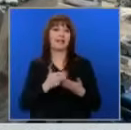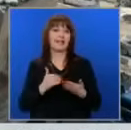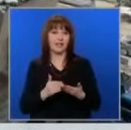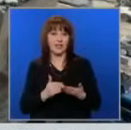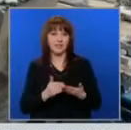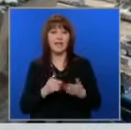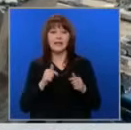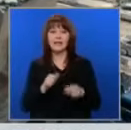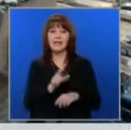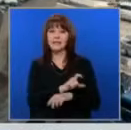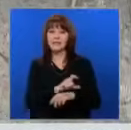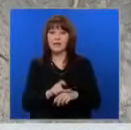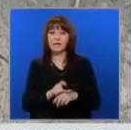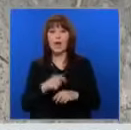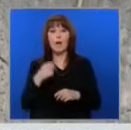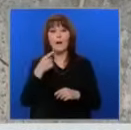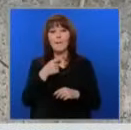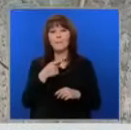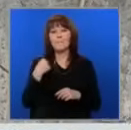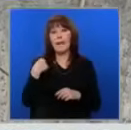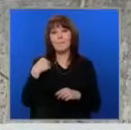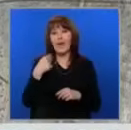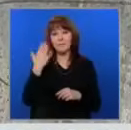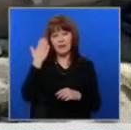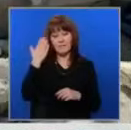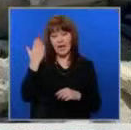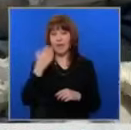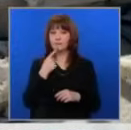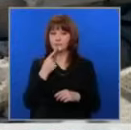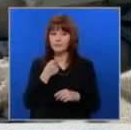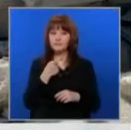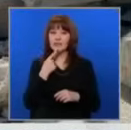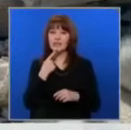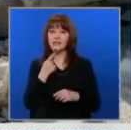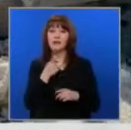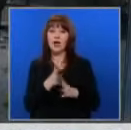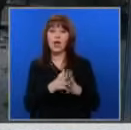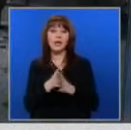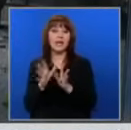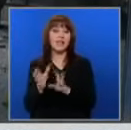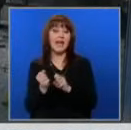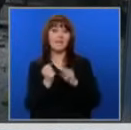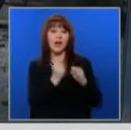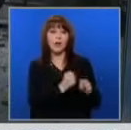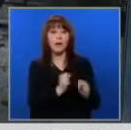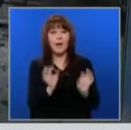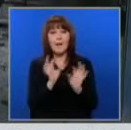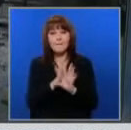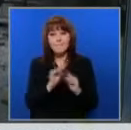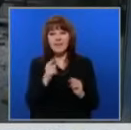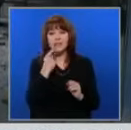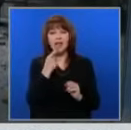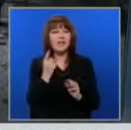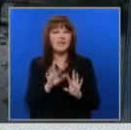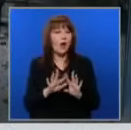Тази седмица премиерът Нетаняху нареди цивилното население в Рафа да се евакуира. Без да посочва кога, Тел Авив съобщи,